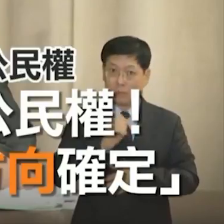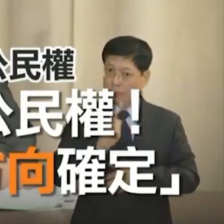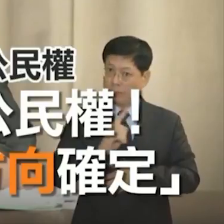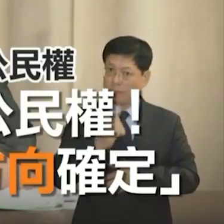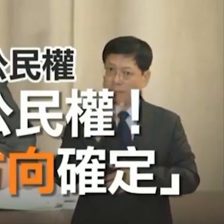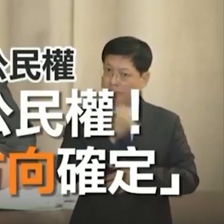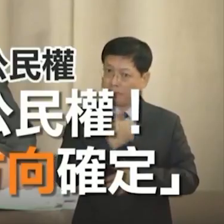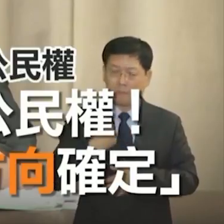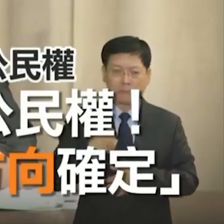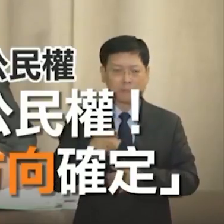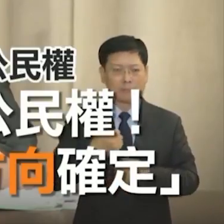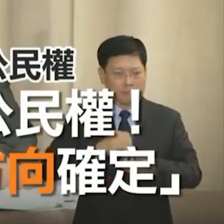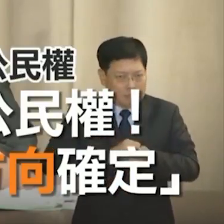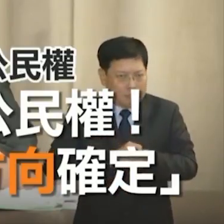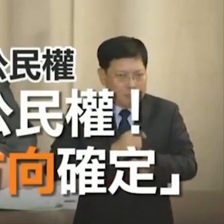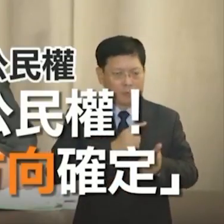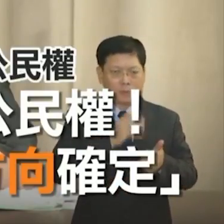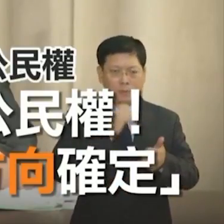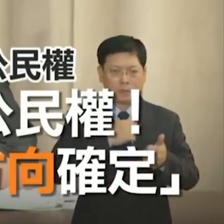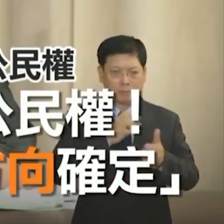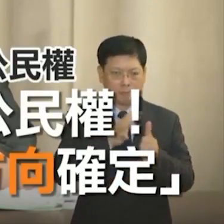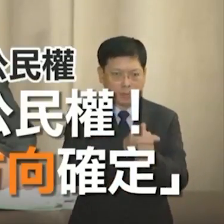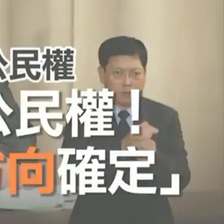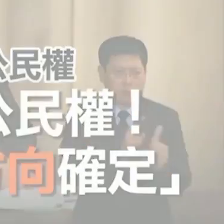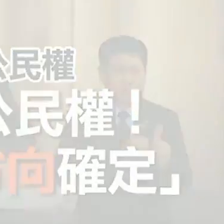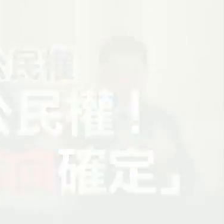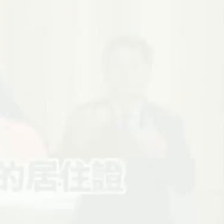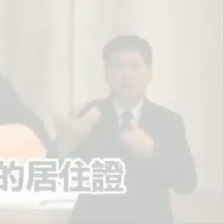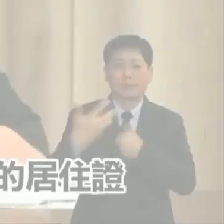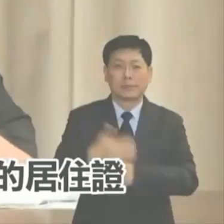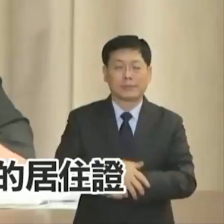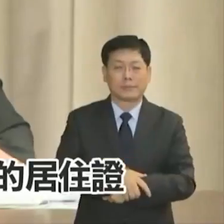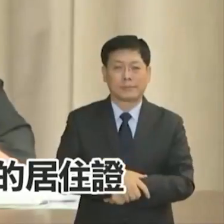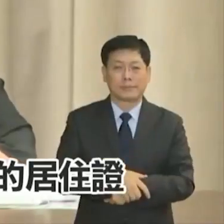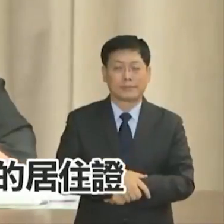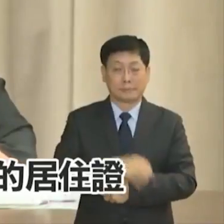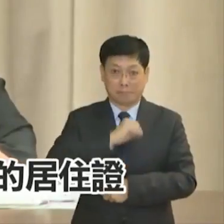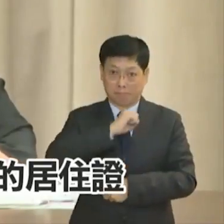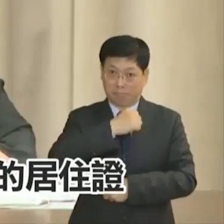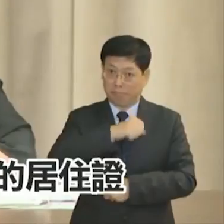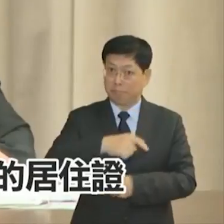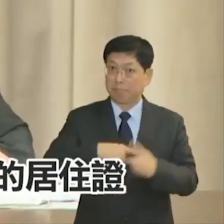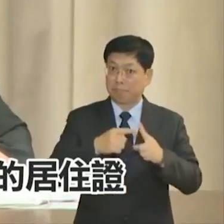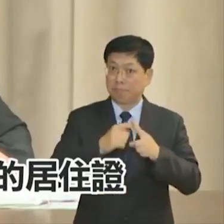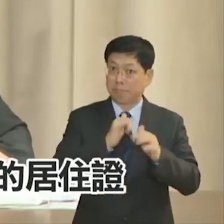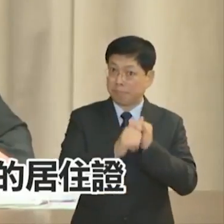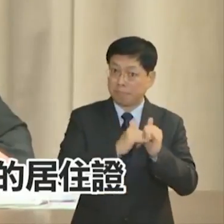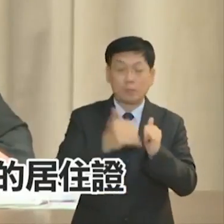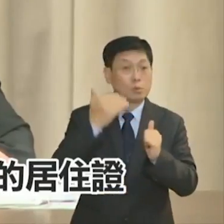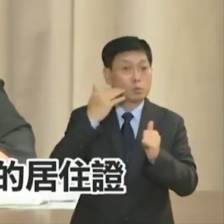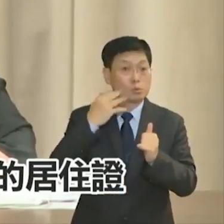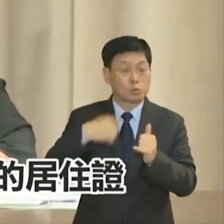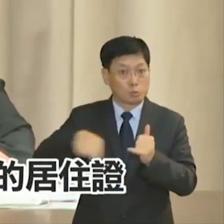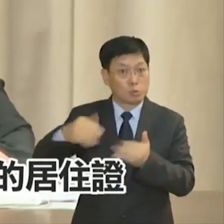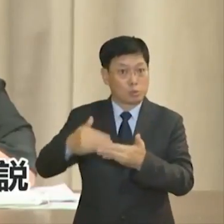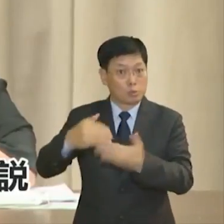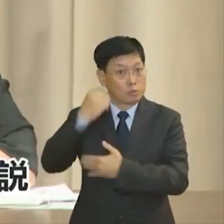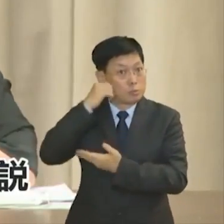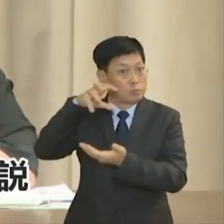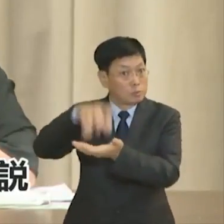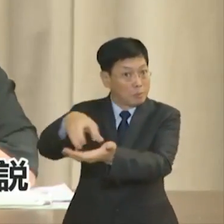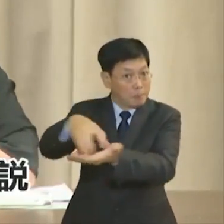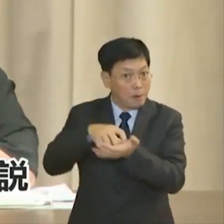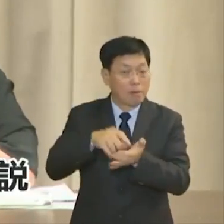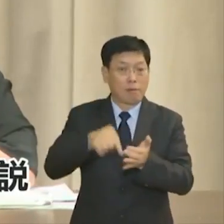能必须某种程度的限缩他的公民权？关于台湾的人民领取中国的居住证，